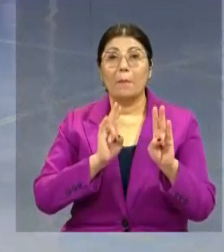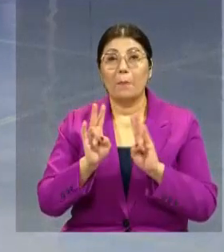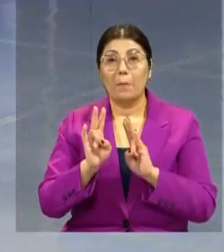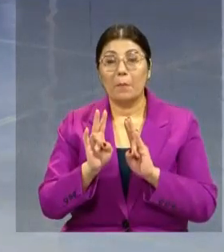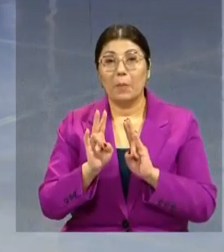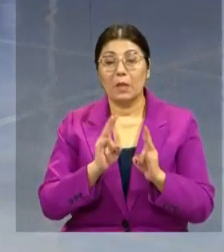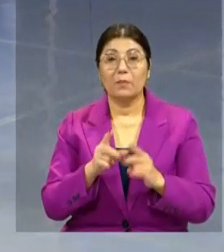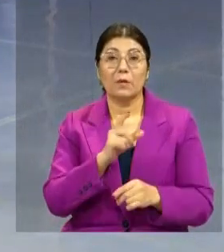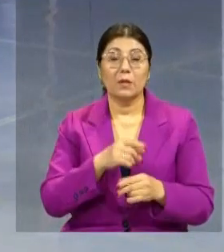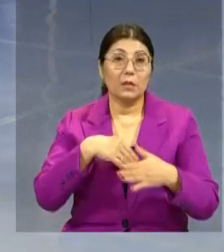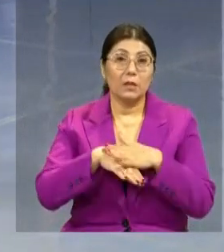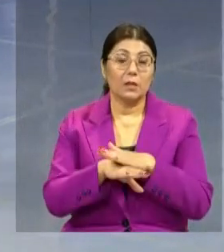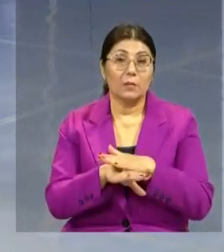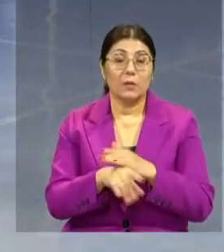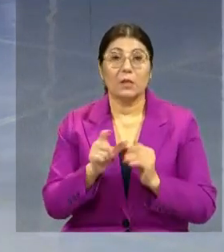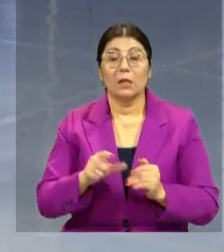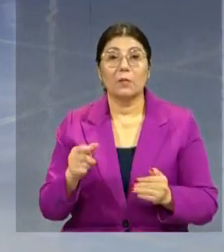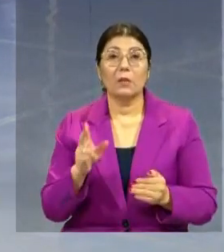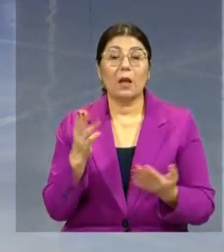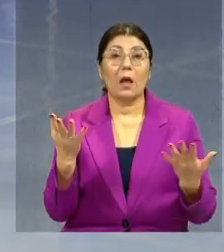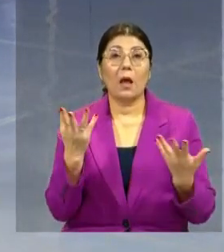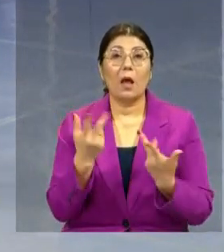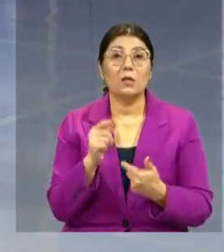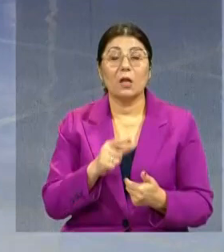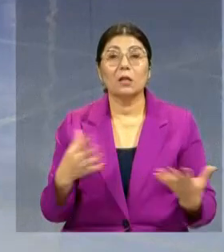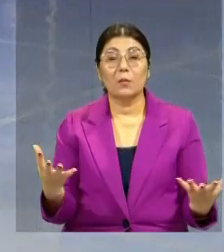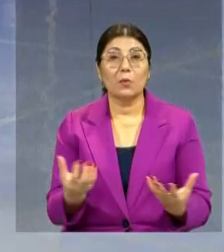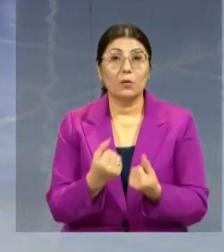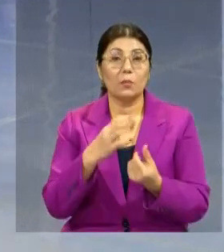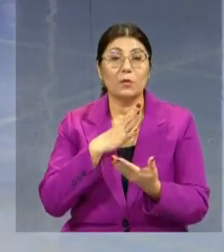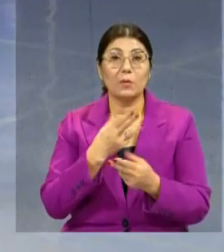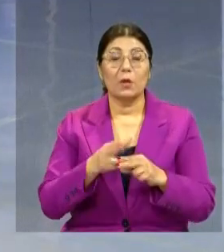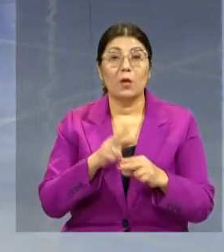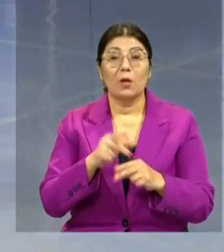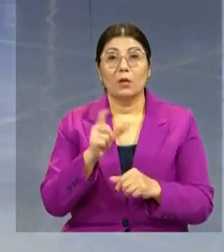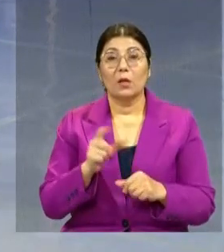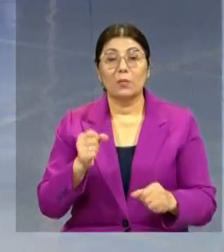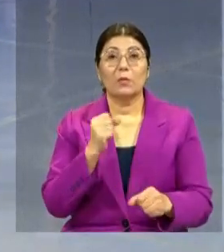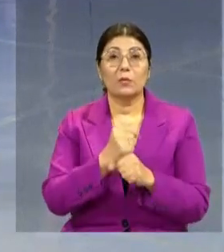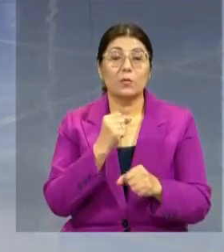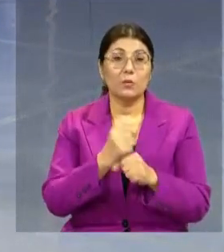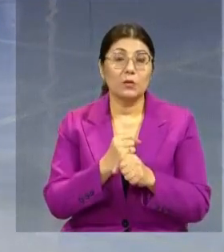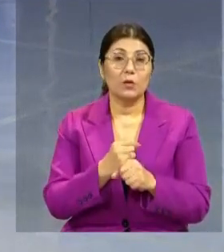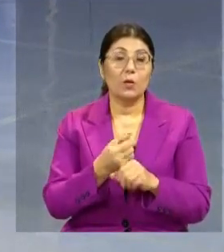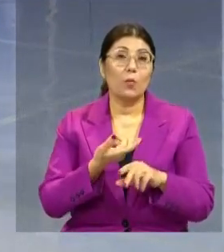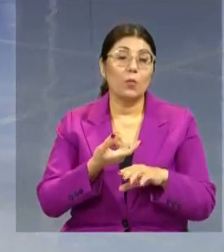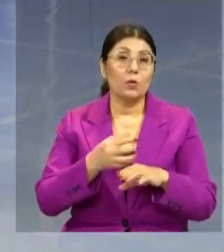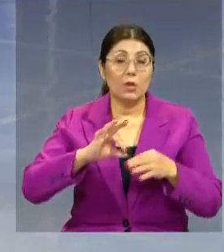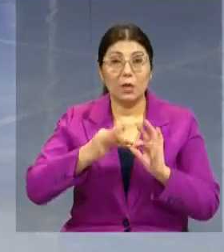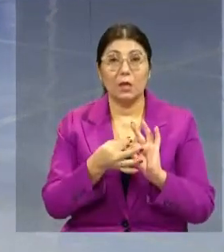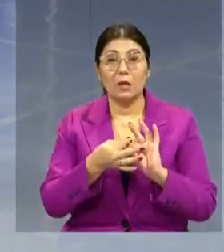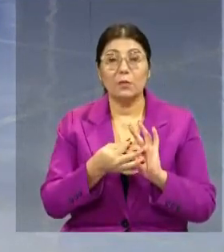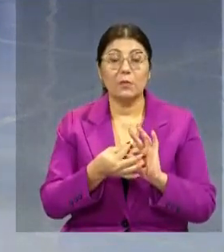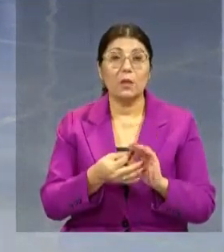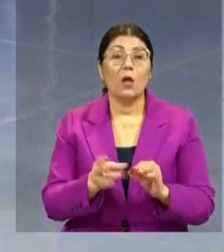азаматты Шырғалаңнан шығара алдыңыздар? Бұл жерде бұлармен жұмыс істеу өте қиын. Бірақ арнайы мамандар бөлінді, жоғары білімді